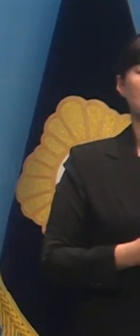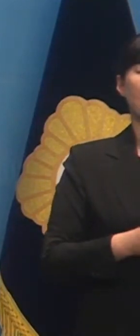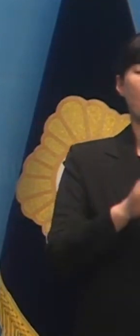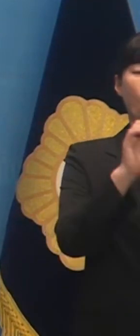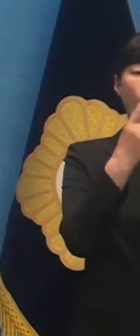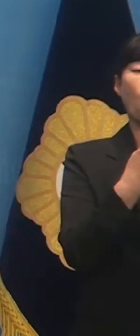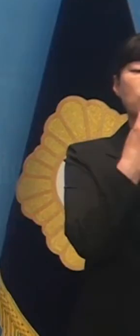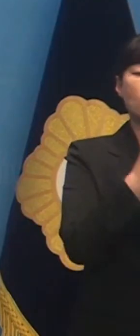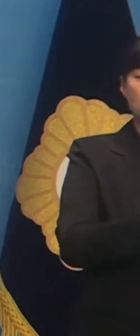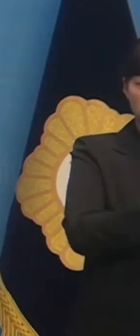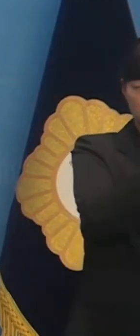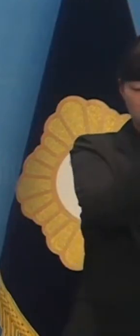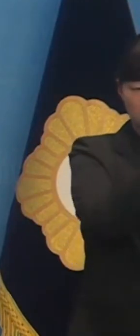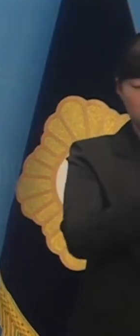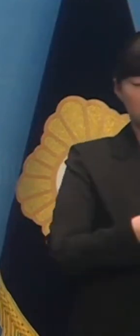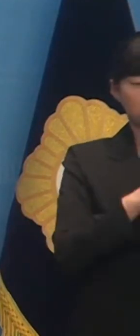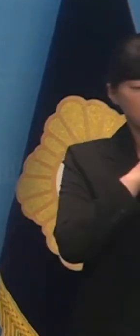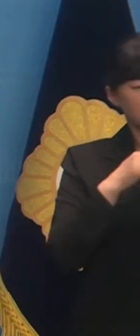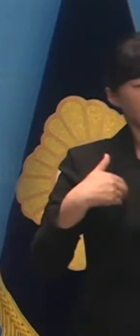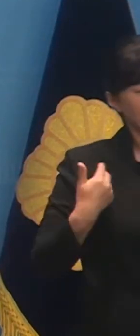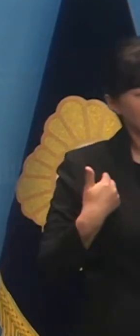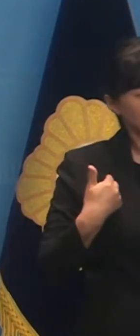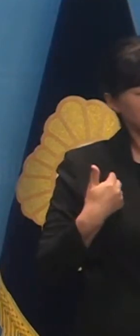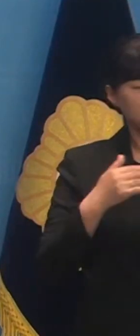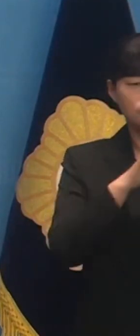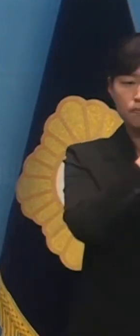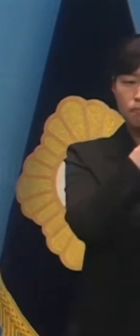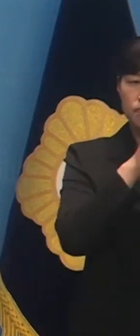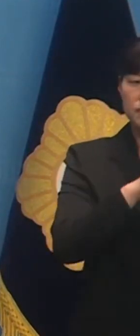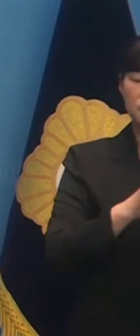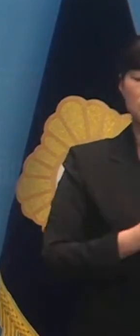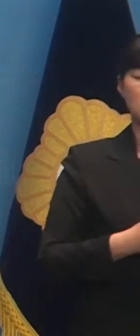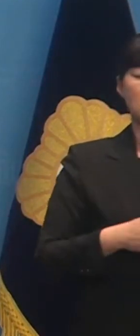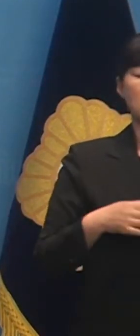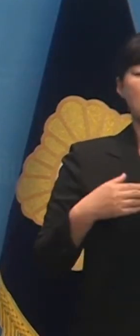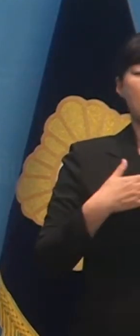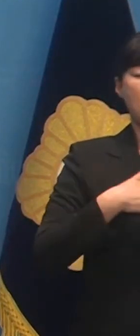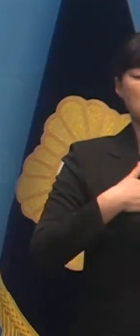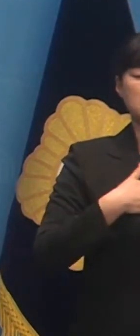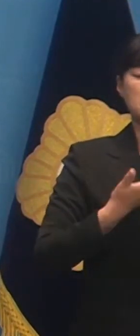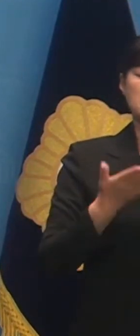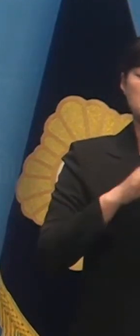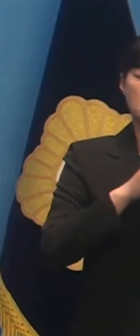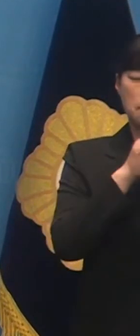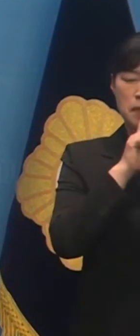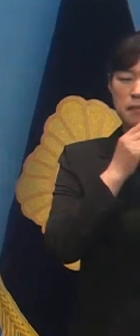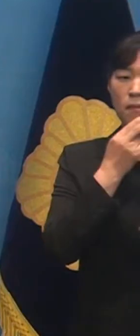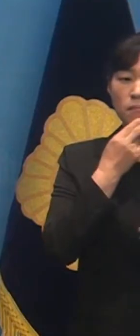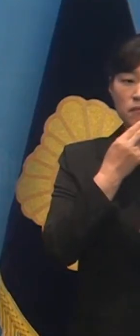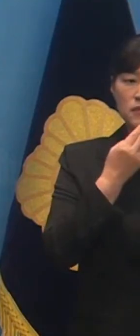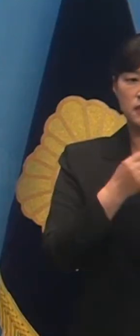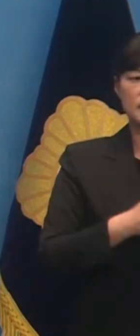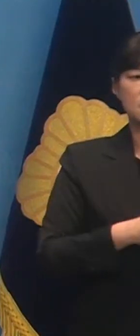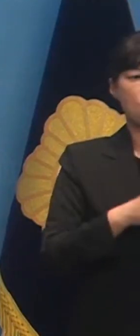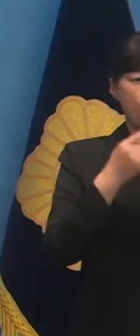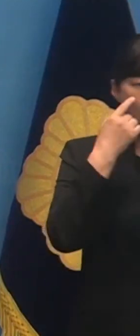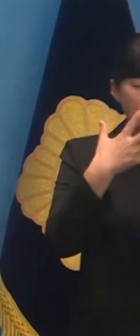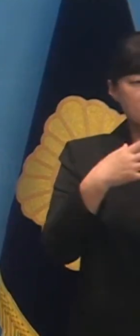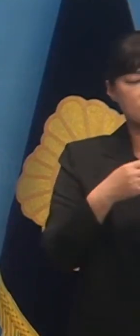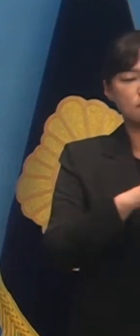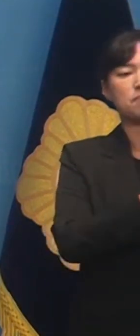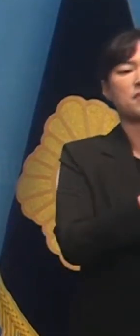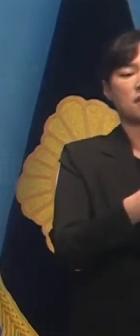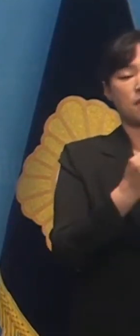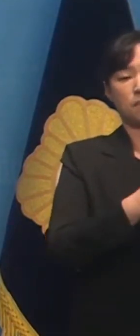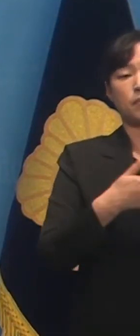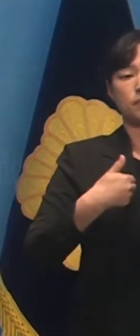오세훈 서울시장이 정말 몰랐던 것인지 알면서도 묵인한 건지 철저하게 밝혀져야 합니다.